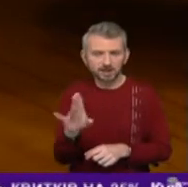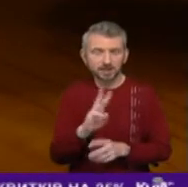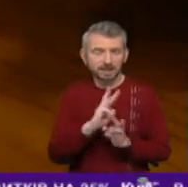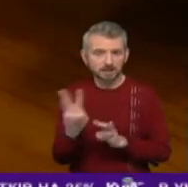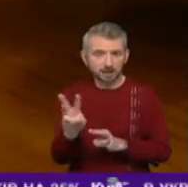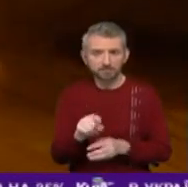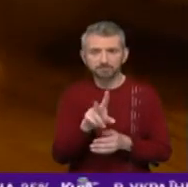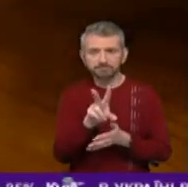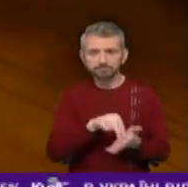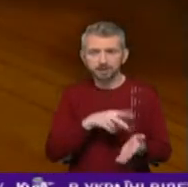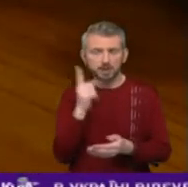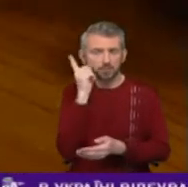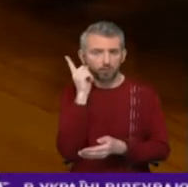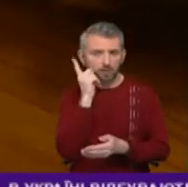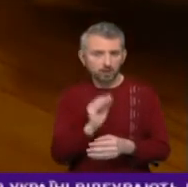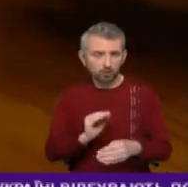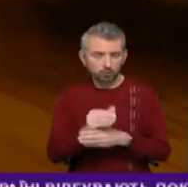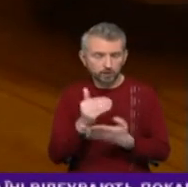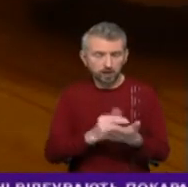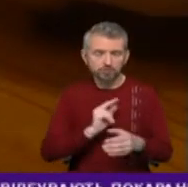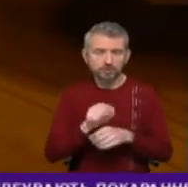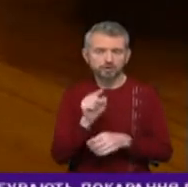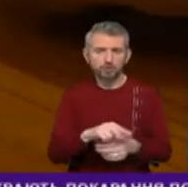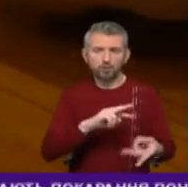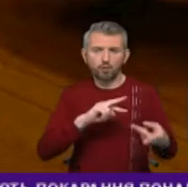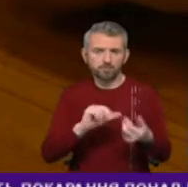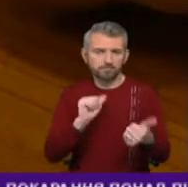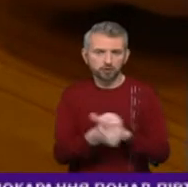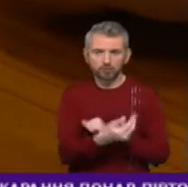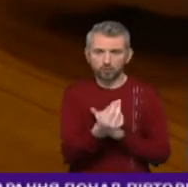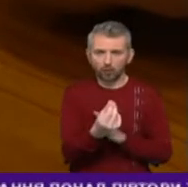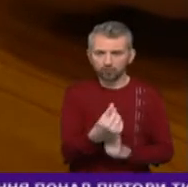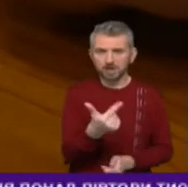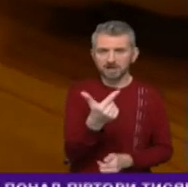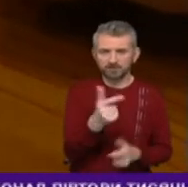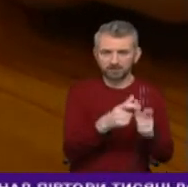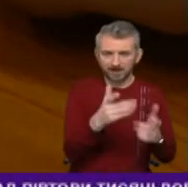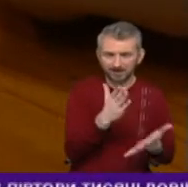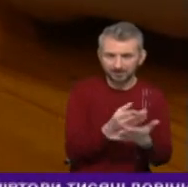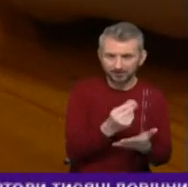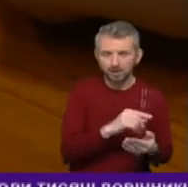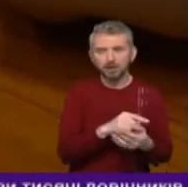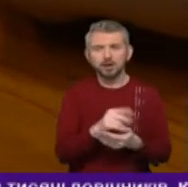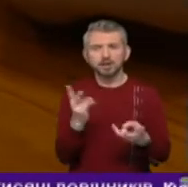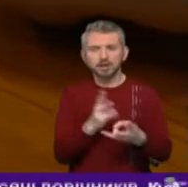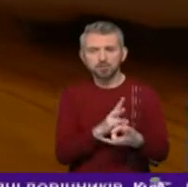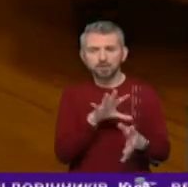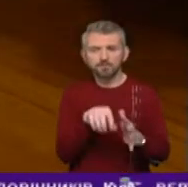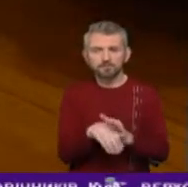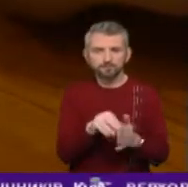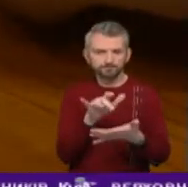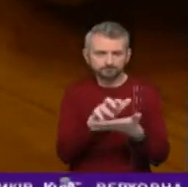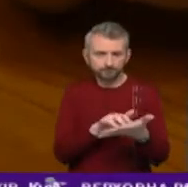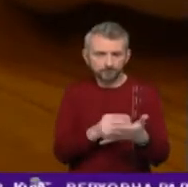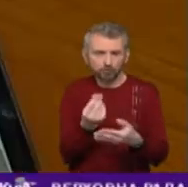Рахунок дублюється і на мобільний додаток. Через нього ми обмінюємо гроші з наявної гривневої карти на нову. Треба тільки ввести необхідну суму в потрібній